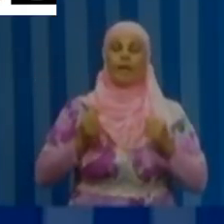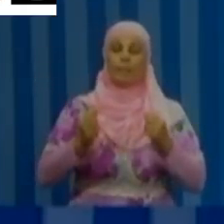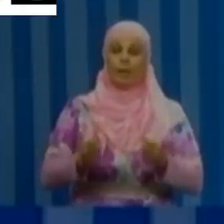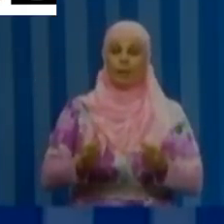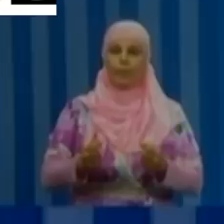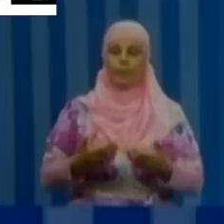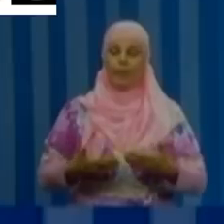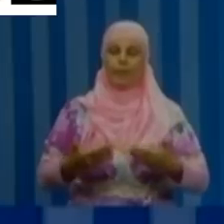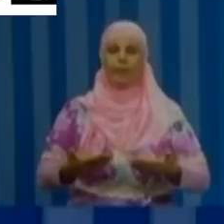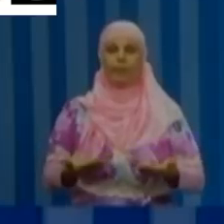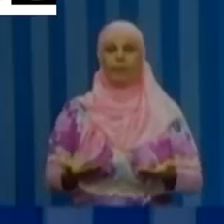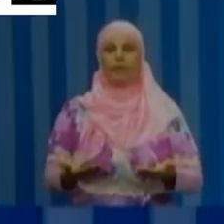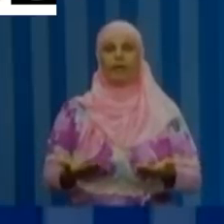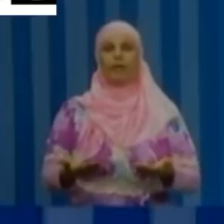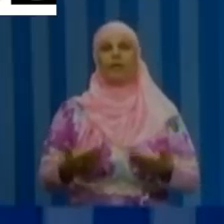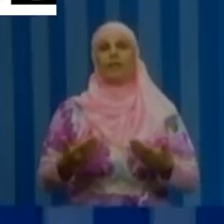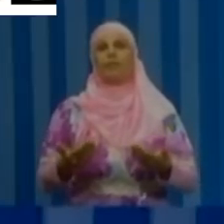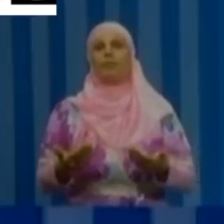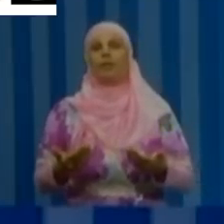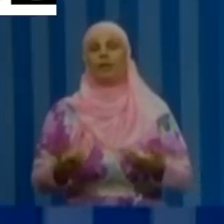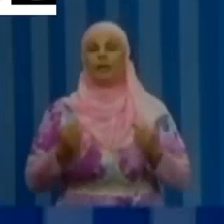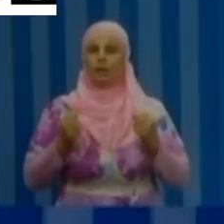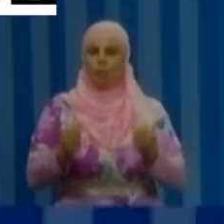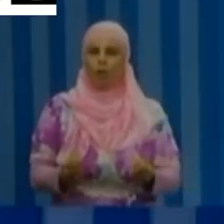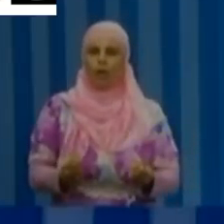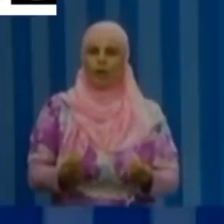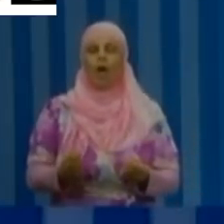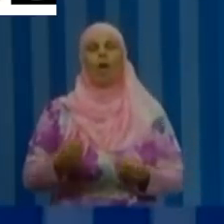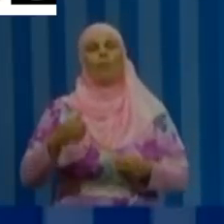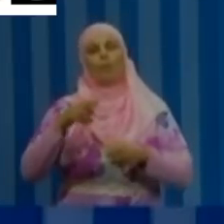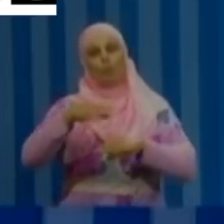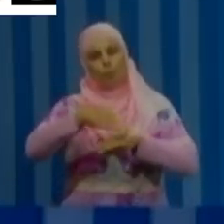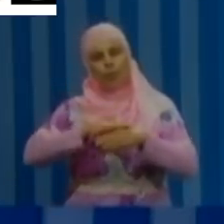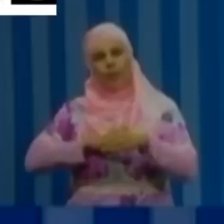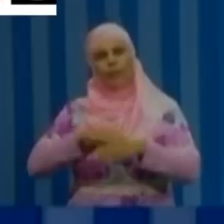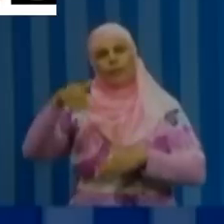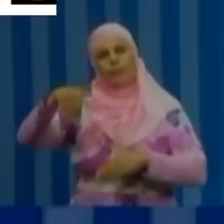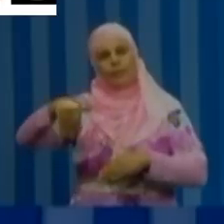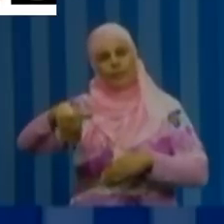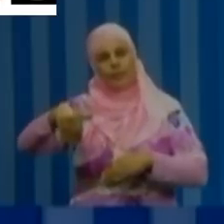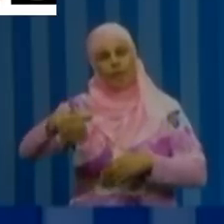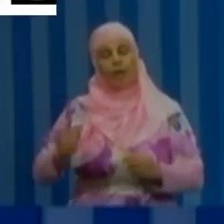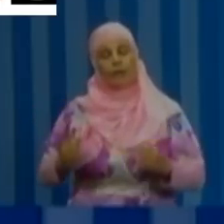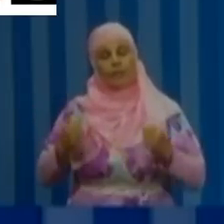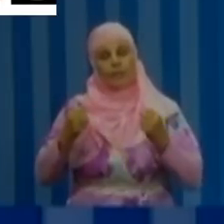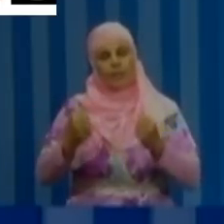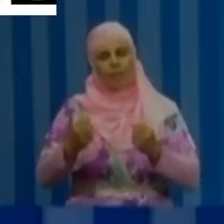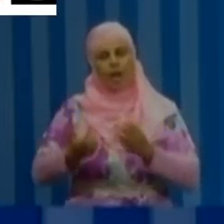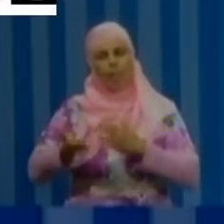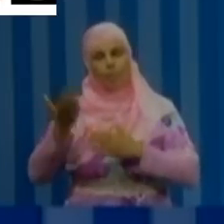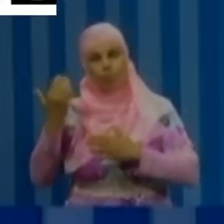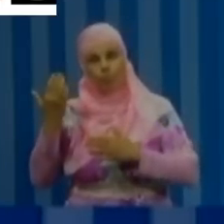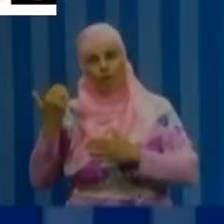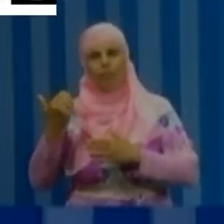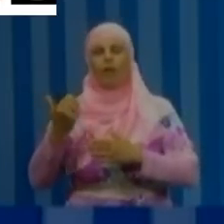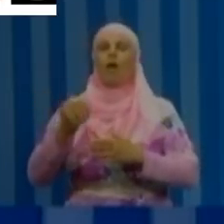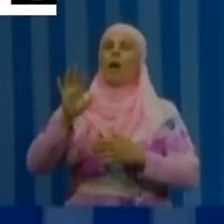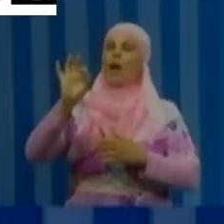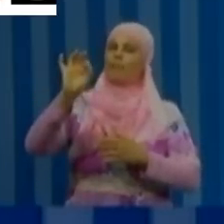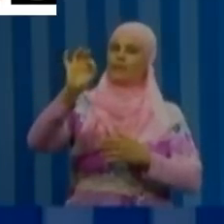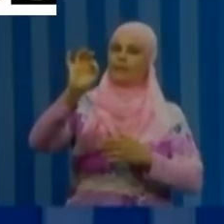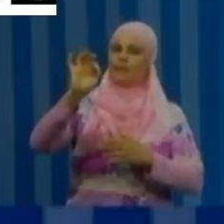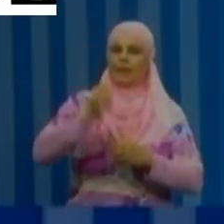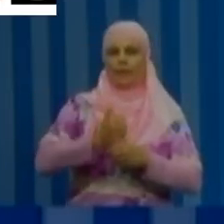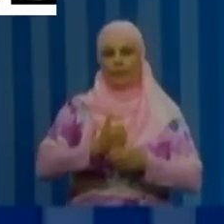بهذه النبيله تطوعنا من اجل ولايه مدنين حتى نسترد حقها المسلوب منذ اكثر من 50